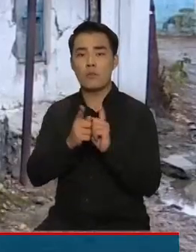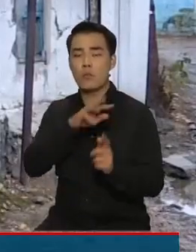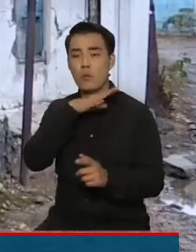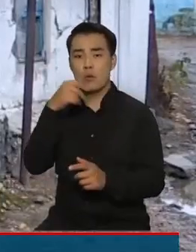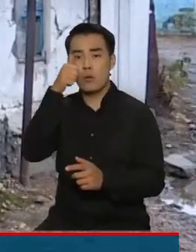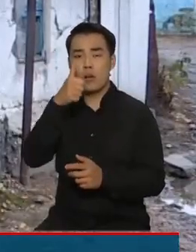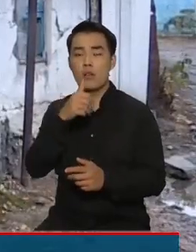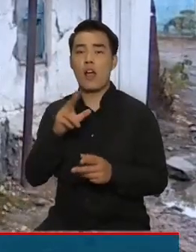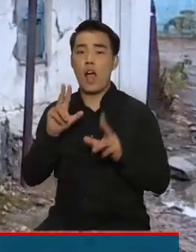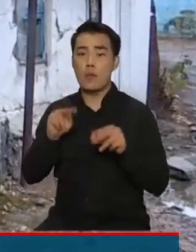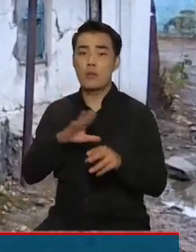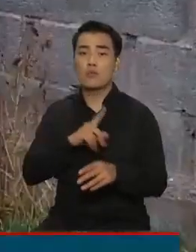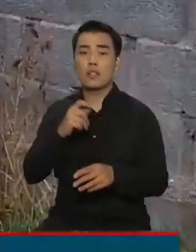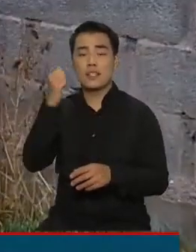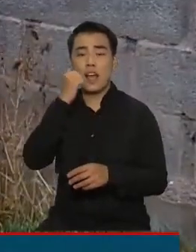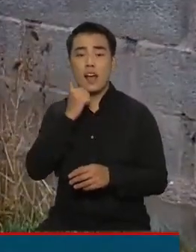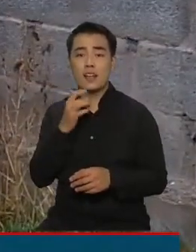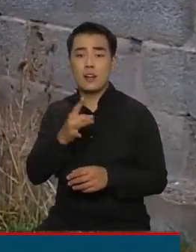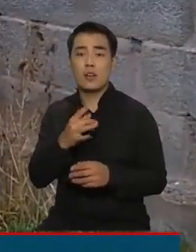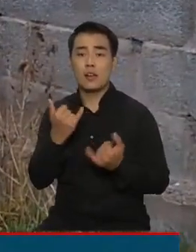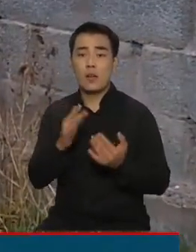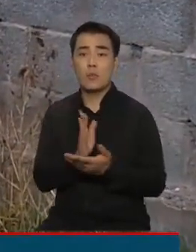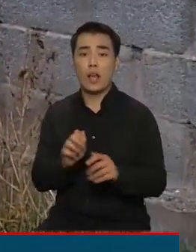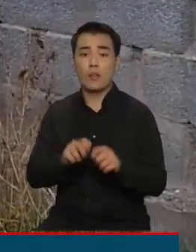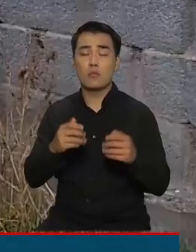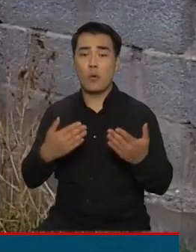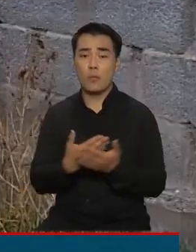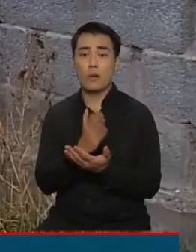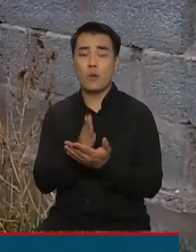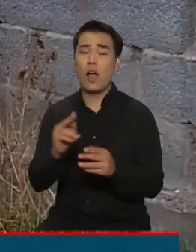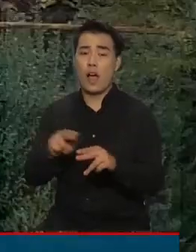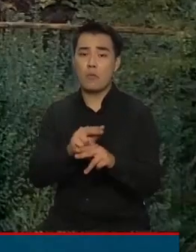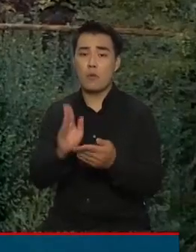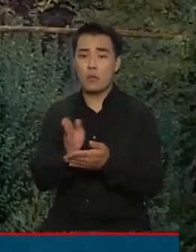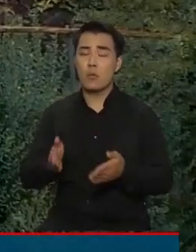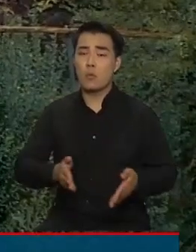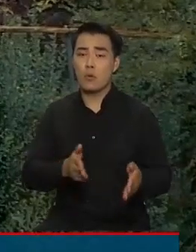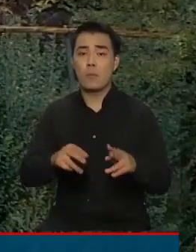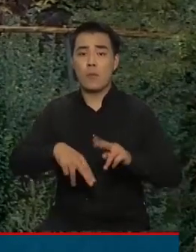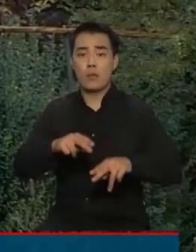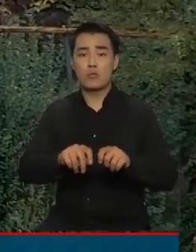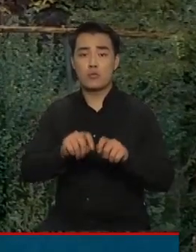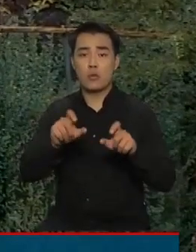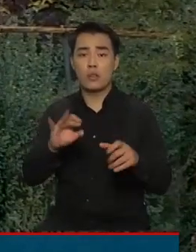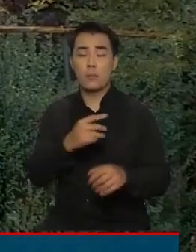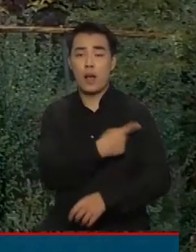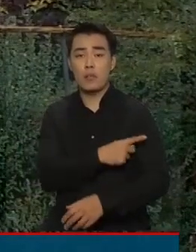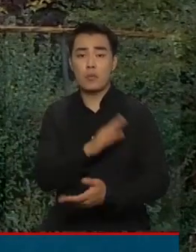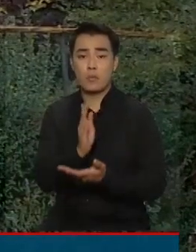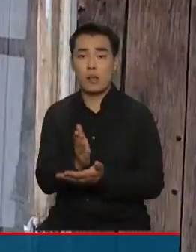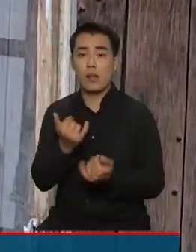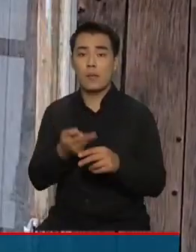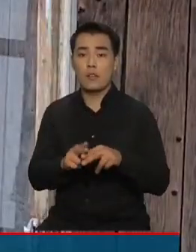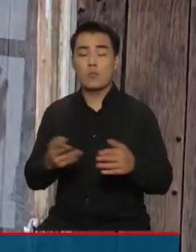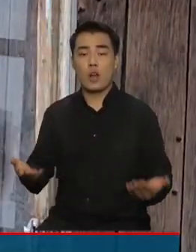раз обещали. На месте старого ветхого района появится новый. Отремонтируют улицы, построят школу и поликлинику. Здесь